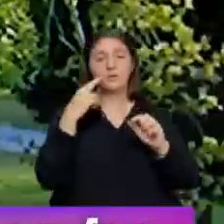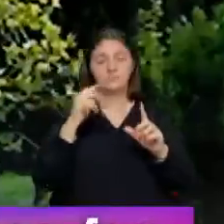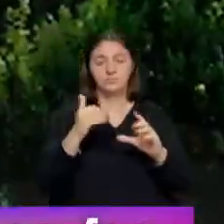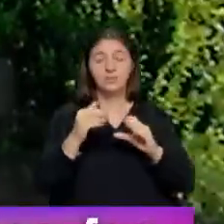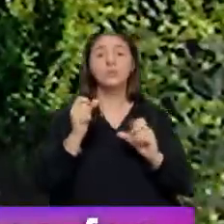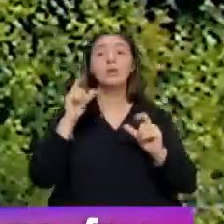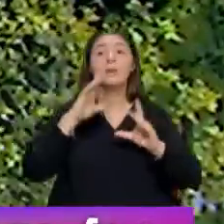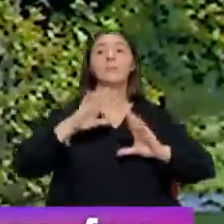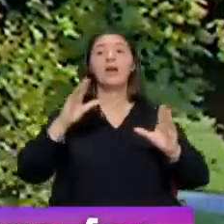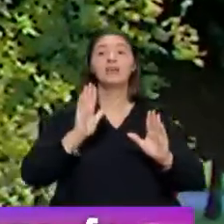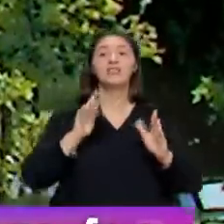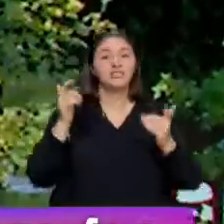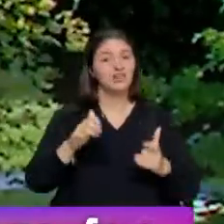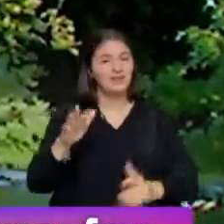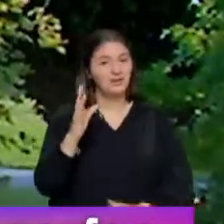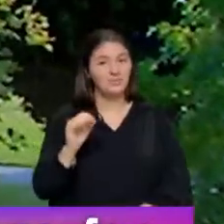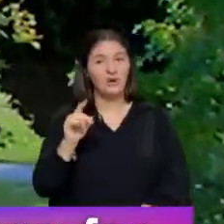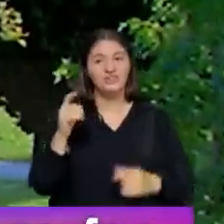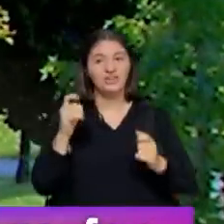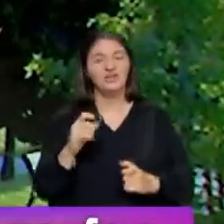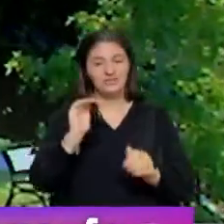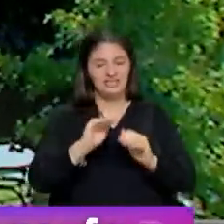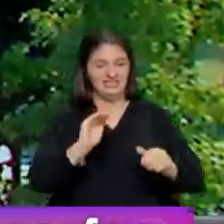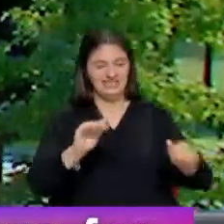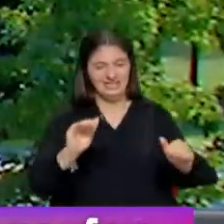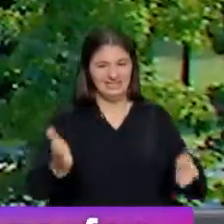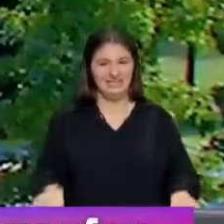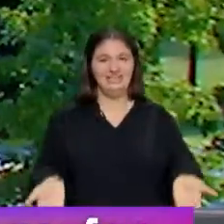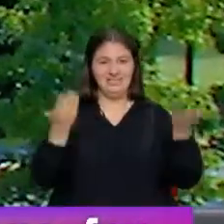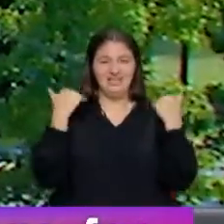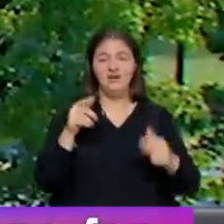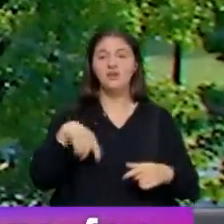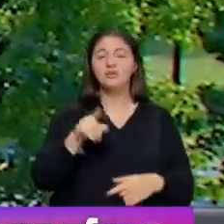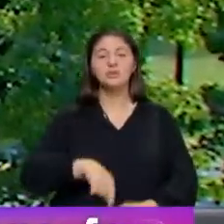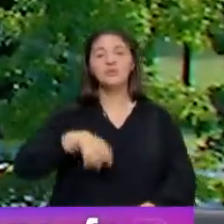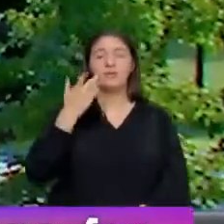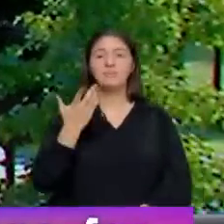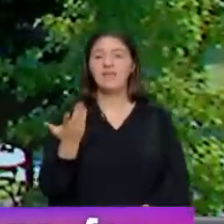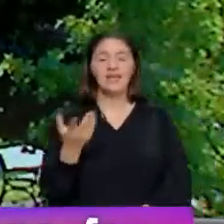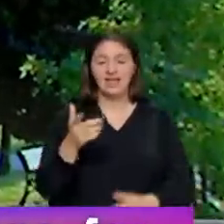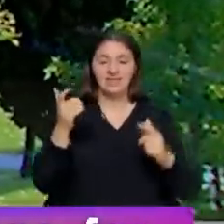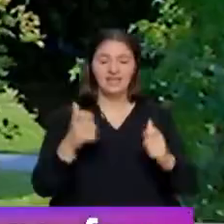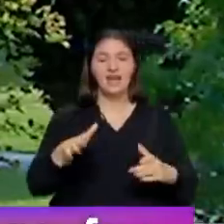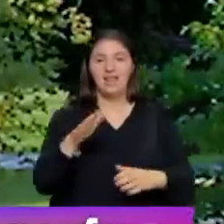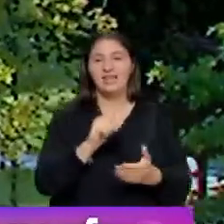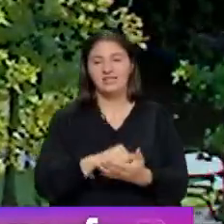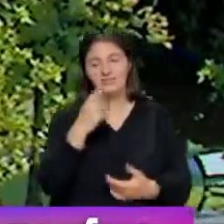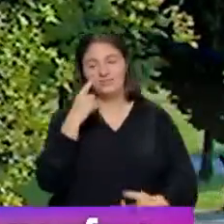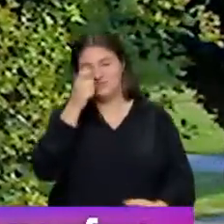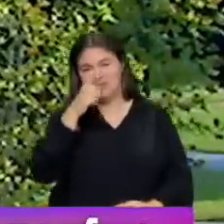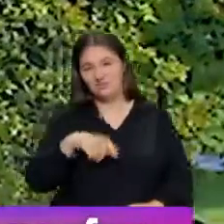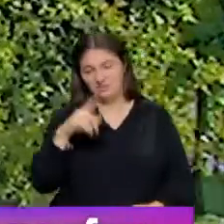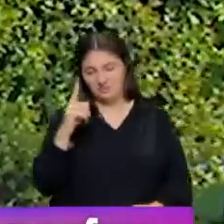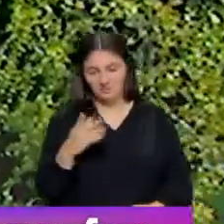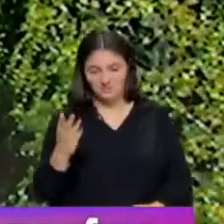uyanmayan şehirlerimiz olabilir o şehirlerimizde bir uyandıralım bakalım oralarda gündem nedir yerel gazetelere bakacağız yine Türkiye'nin